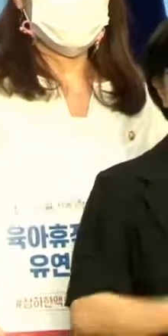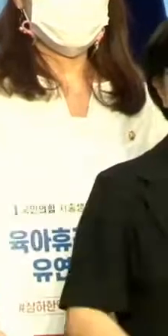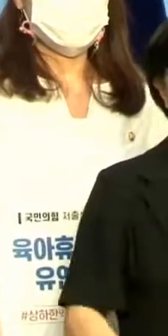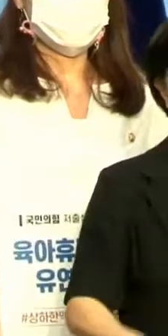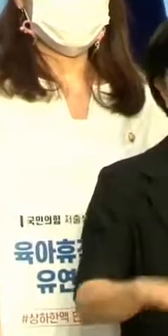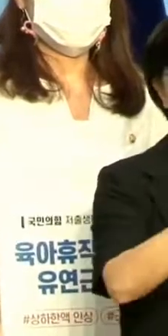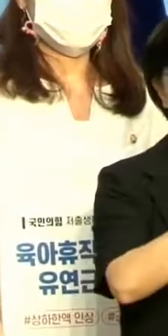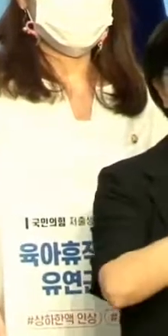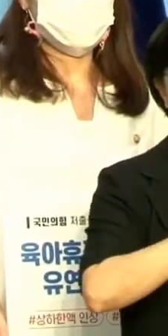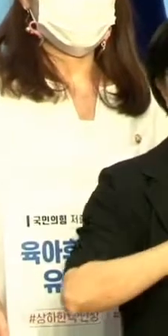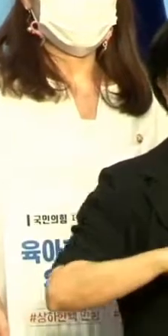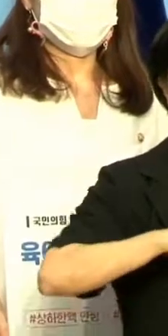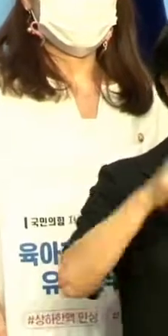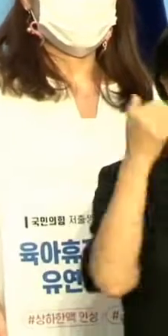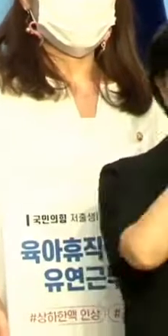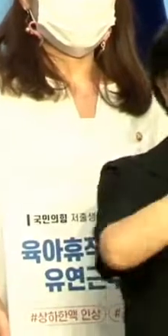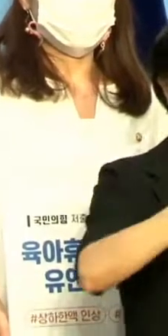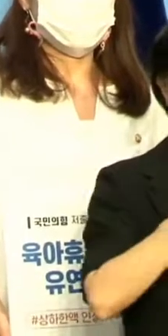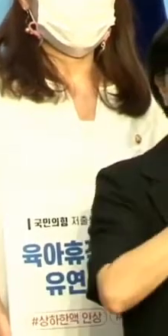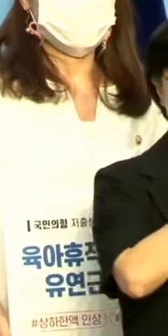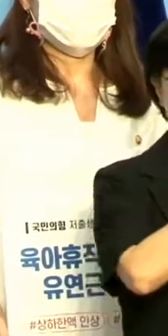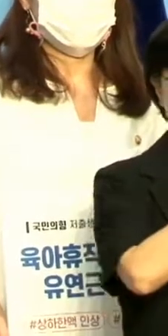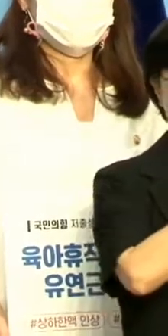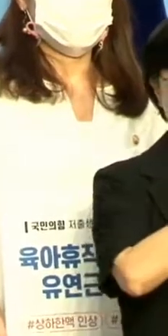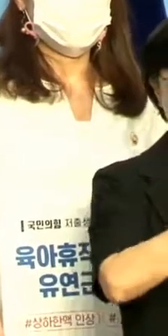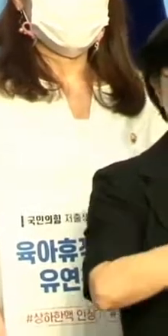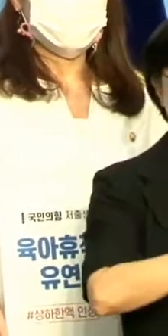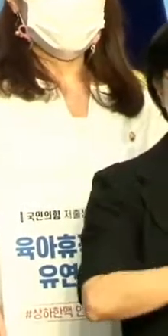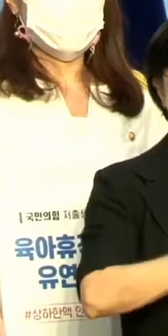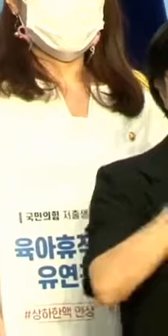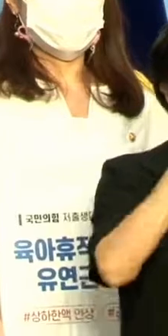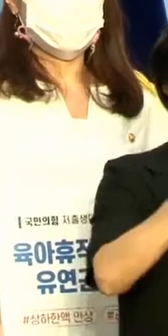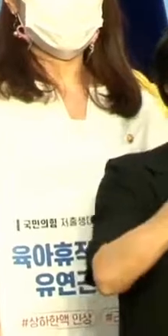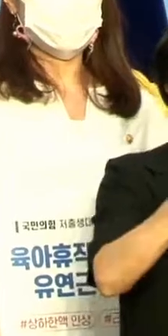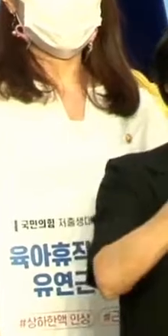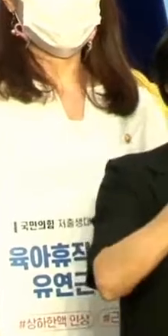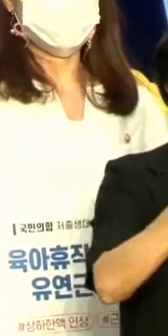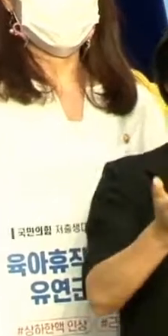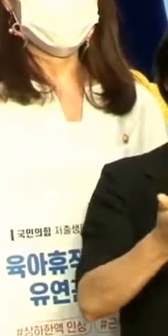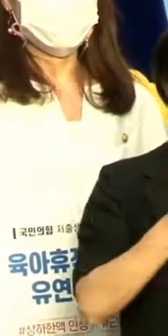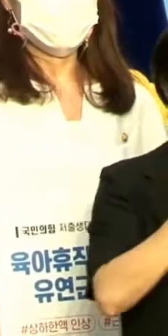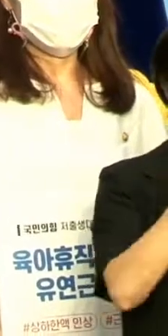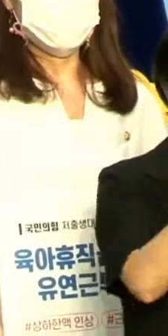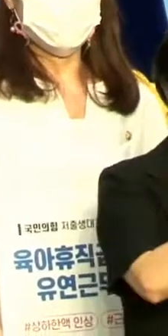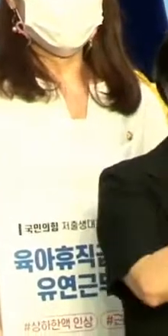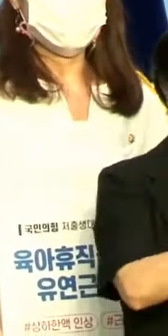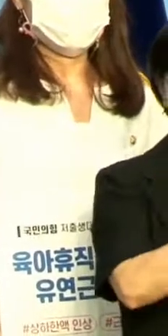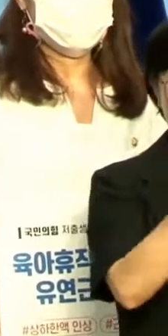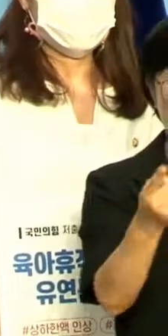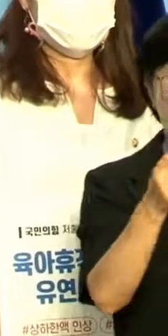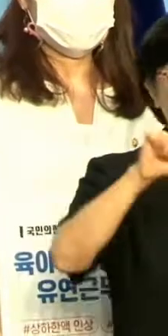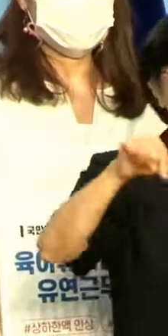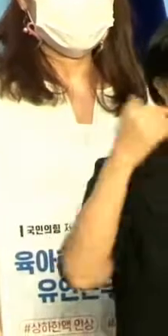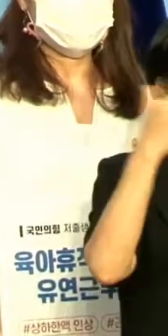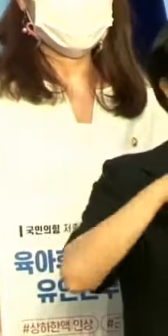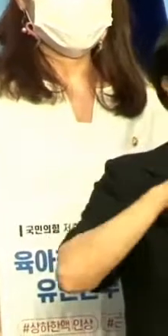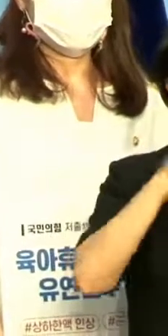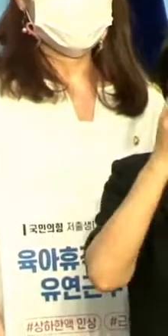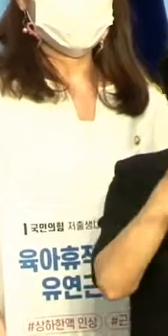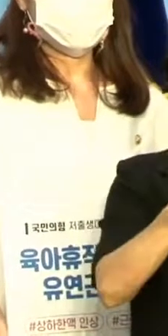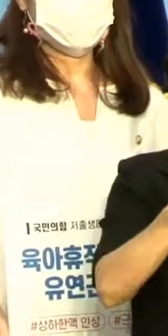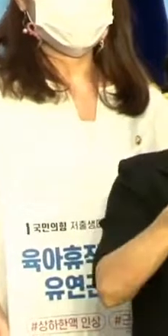특위는 이러한 정책 지원과 함께 총 9권의 법안을 미리 버렸고 그 외에 정책과 관련된 법원은